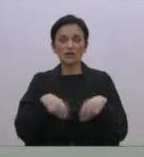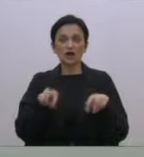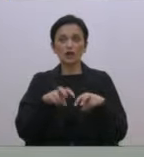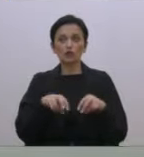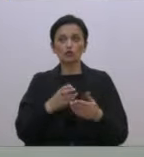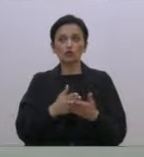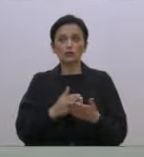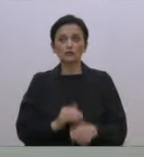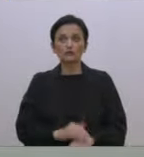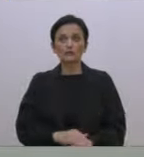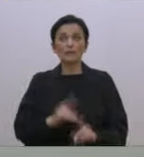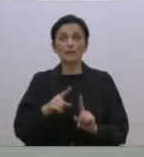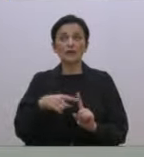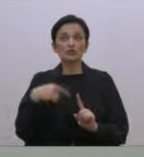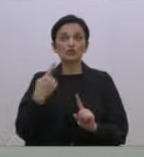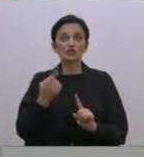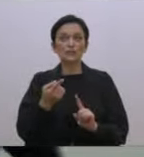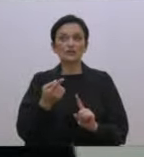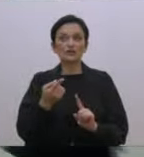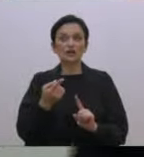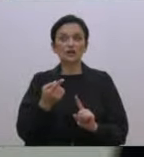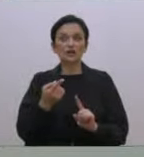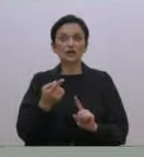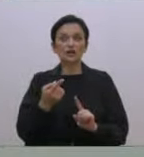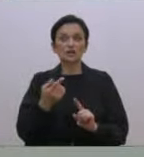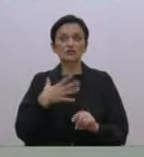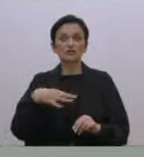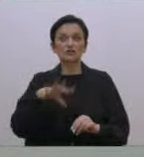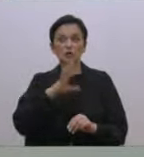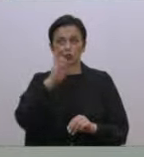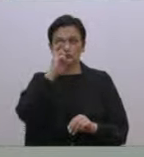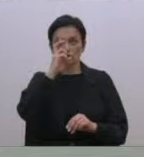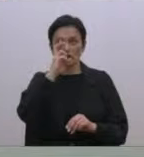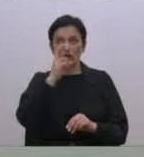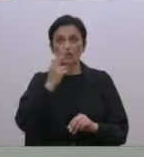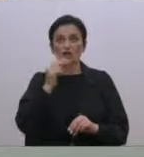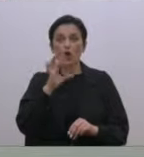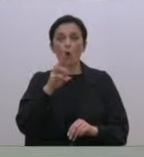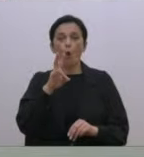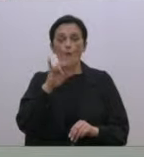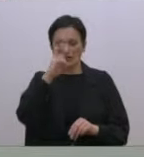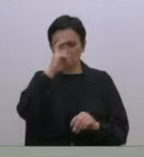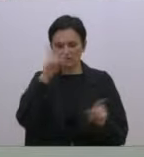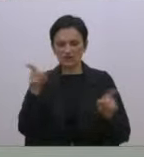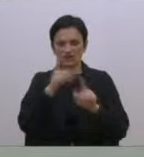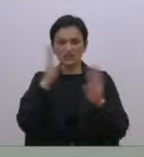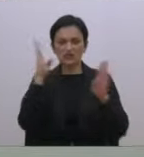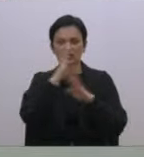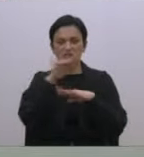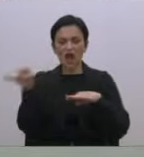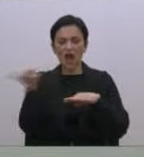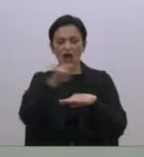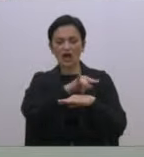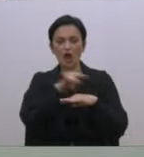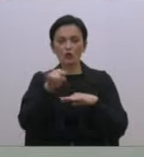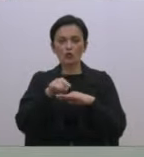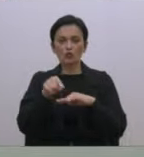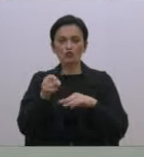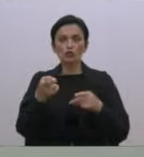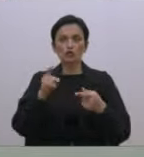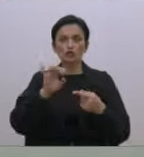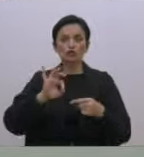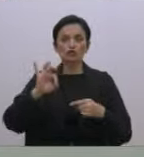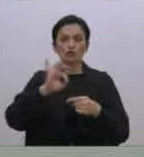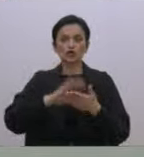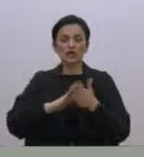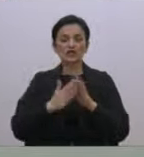განხორციელდა. შემდეგი საქართველოს თავრობასა და ომანის თავრობას შორის სახელმწიფო მიმოსვლის შესახებ